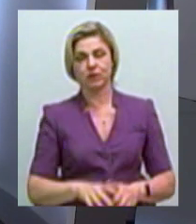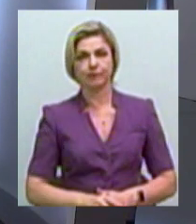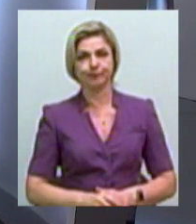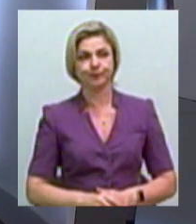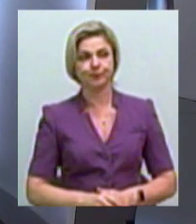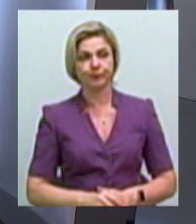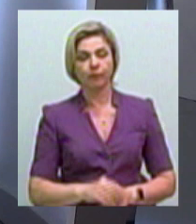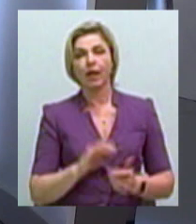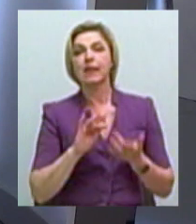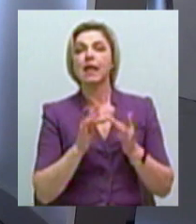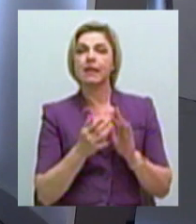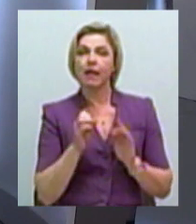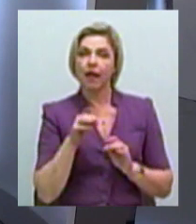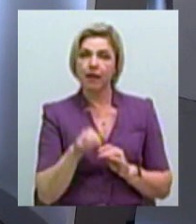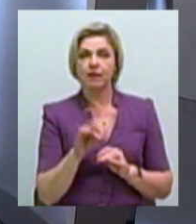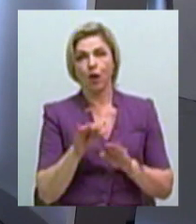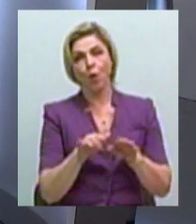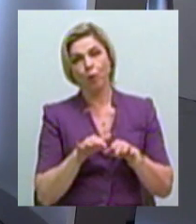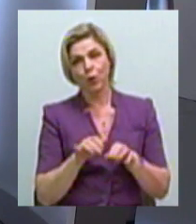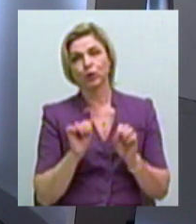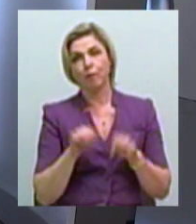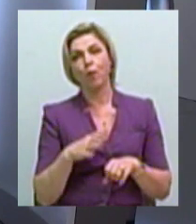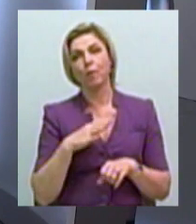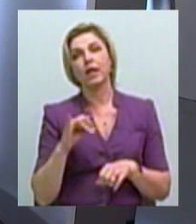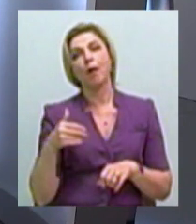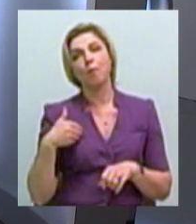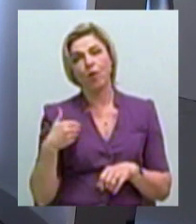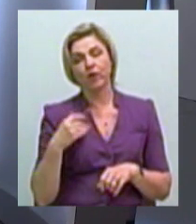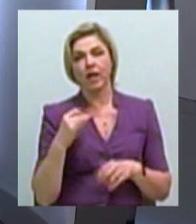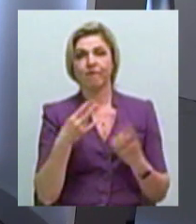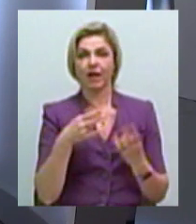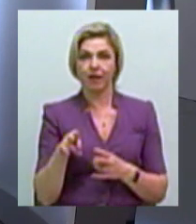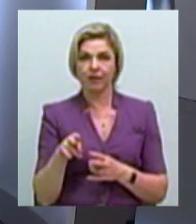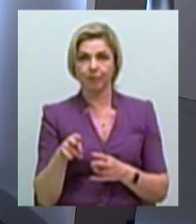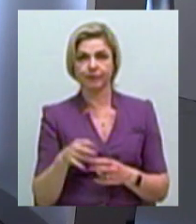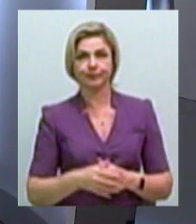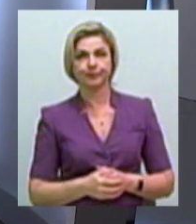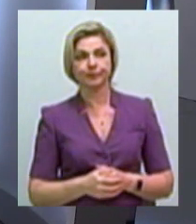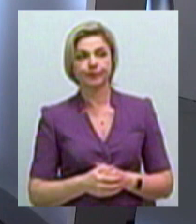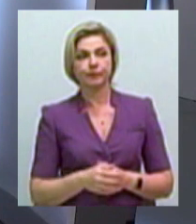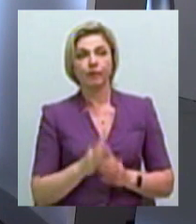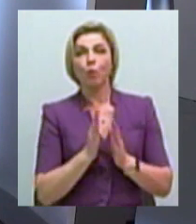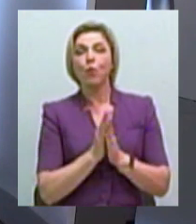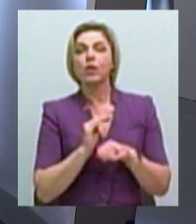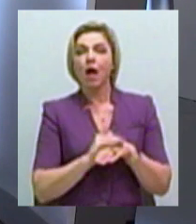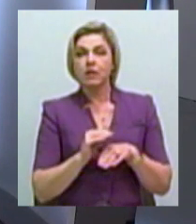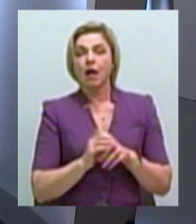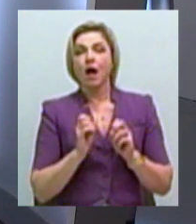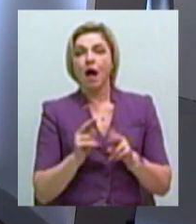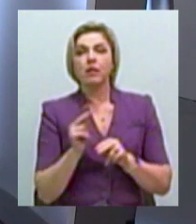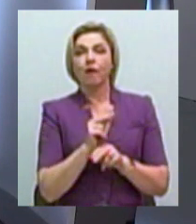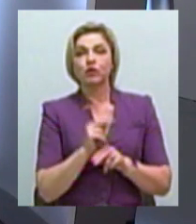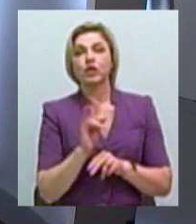Інтернет і комп'ютери можуть бути і корисними, і шкідливими. Тетяна, будь ласка, як навчити